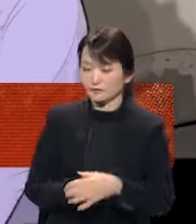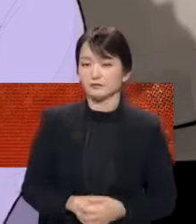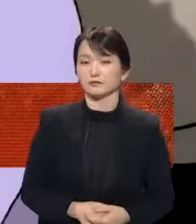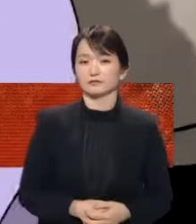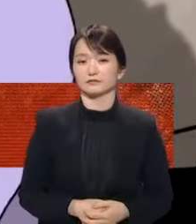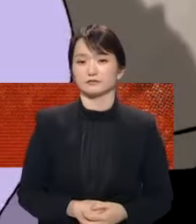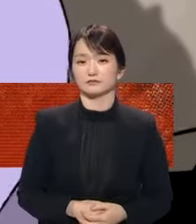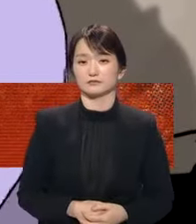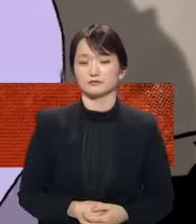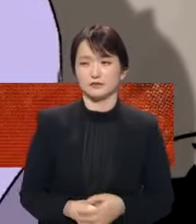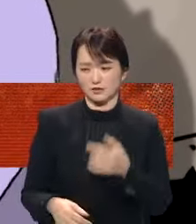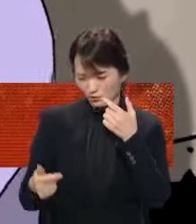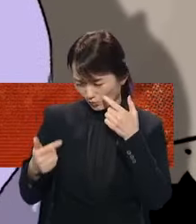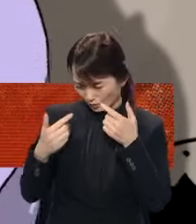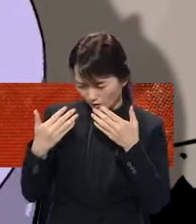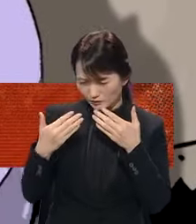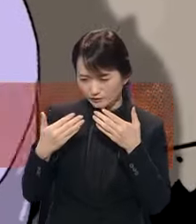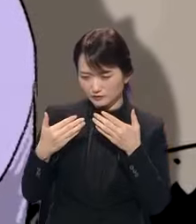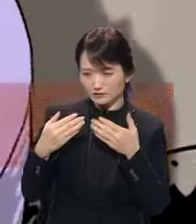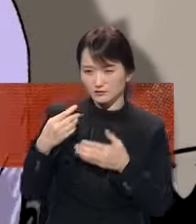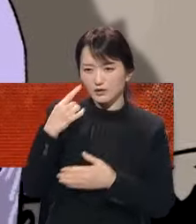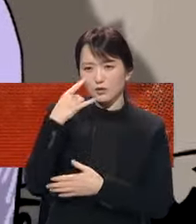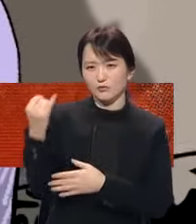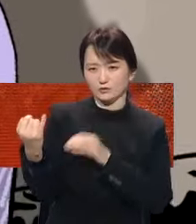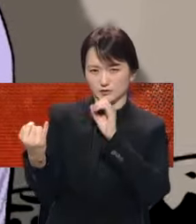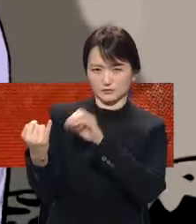아니다라고 뚜렷하게 명백하게 자기